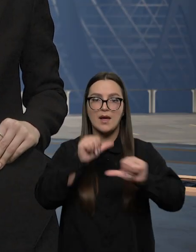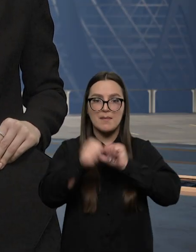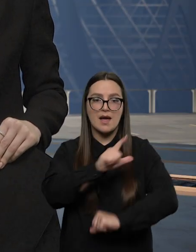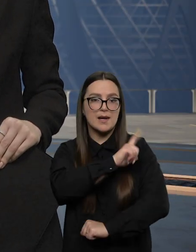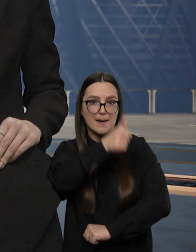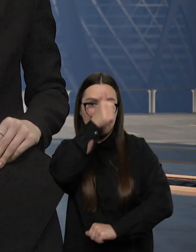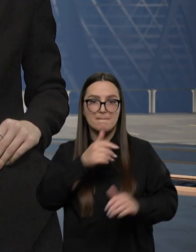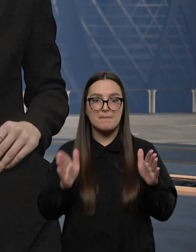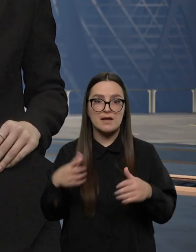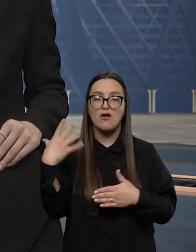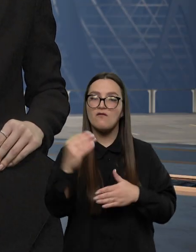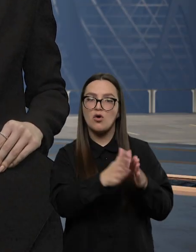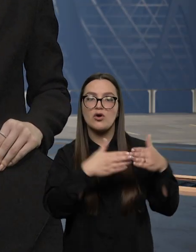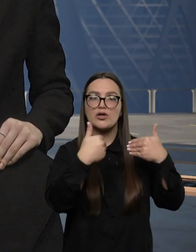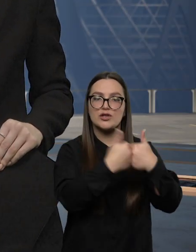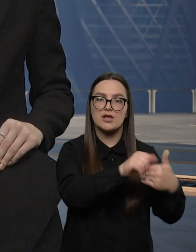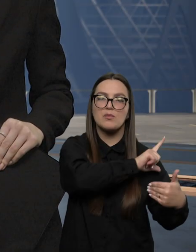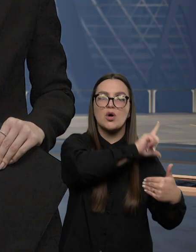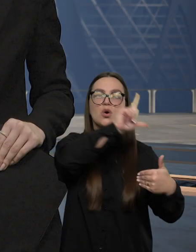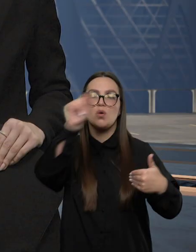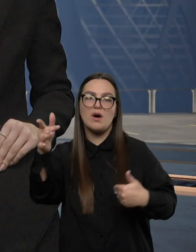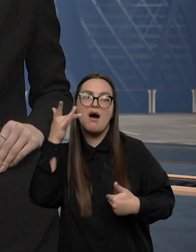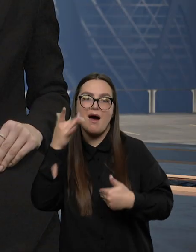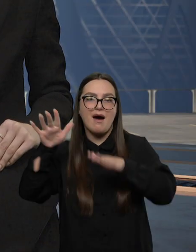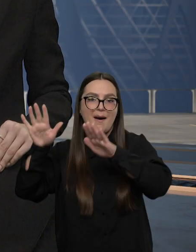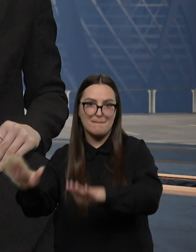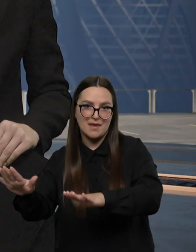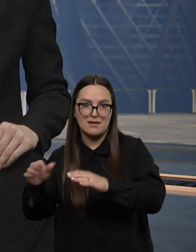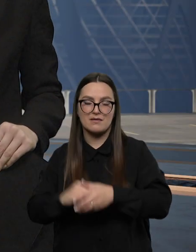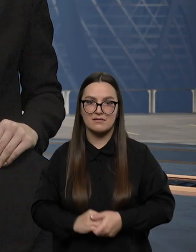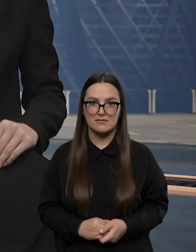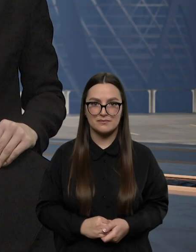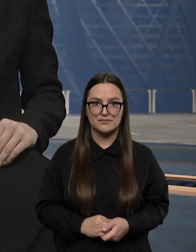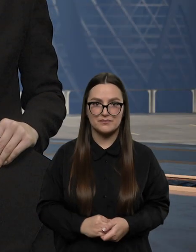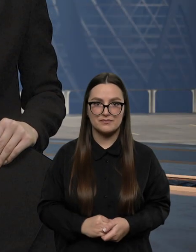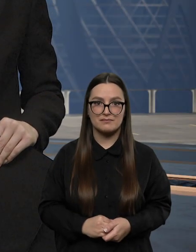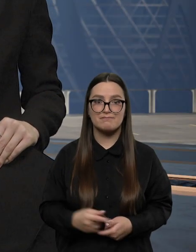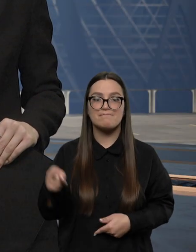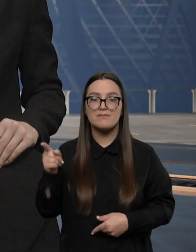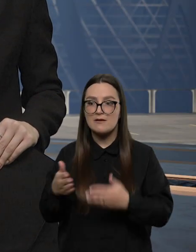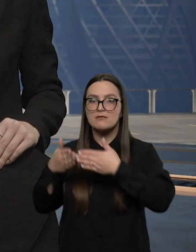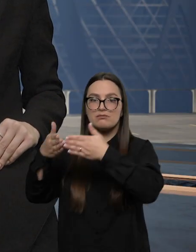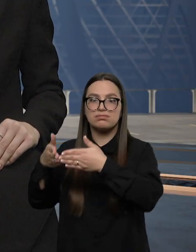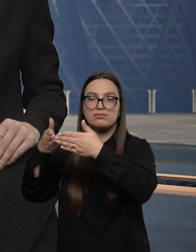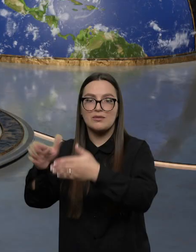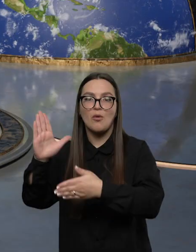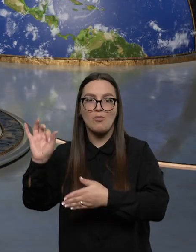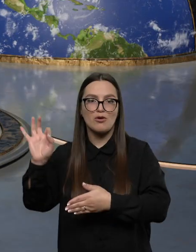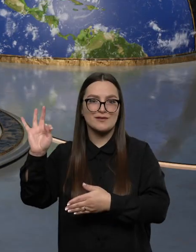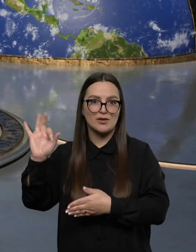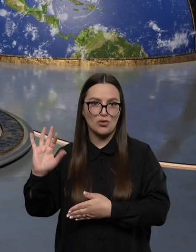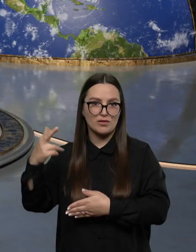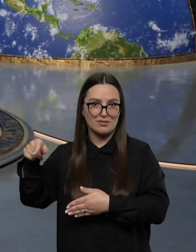1949 m. Liepą Paulikų šeima emigravo į JAV. Iš pabėgėlių stovyklos Vidurio Vokietijoje laivu pasiekė Bostoną. O